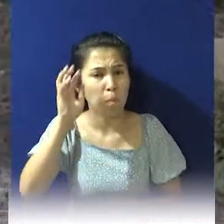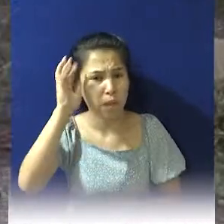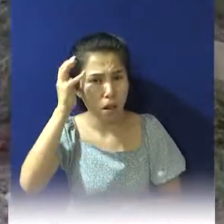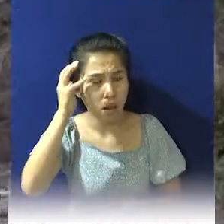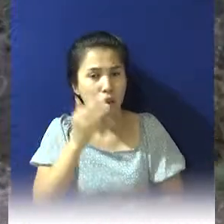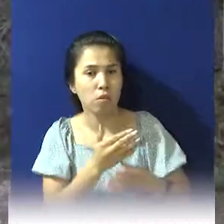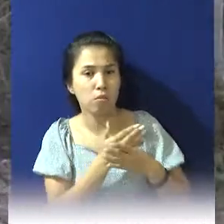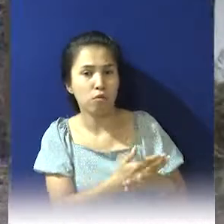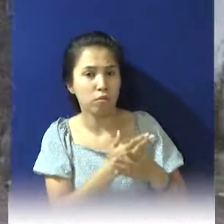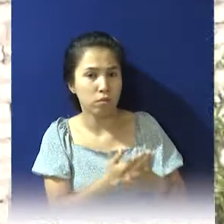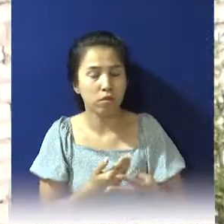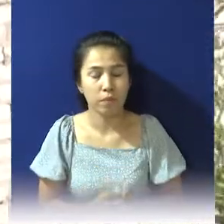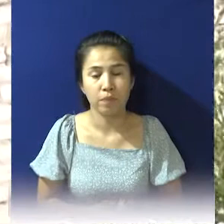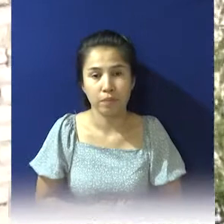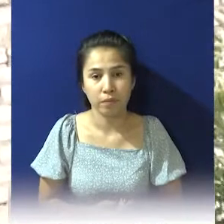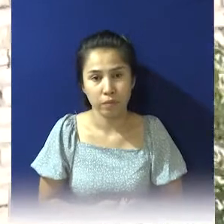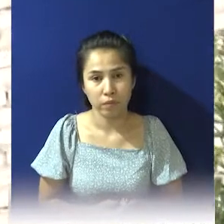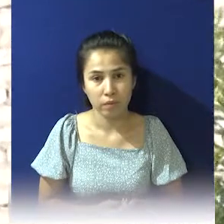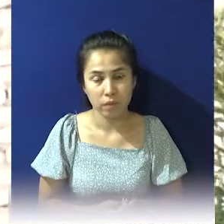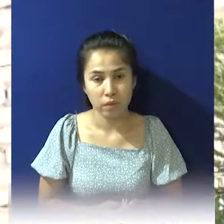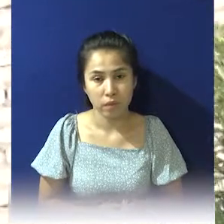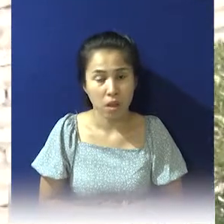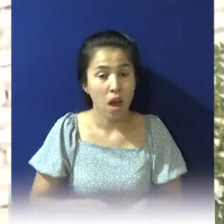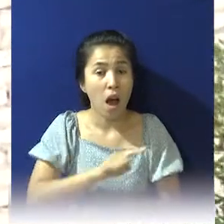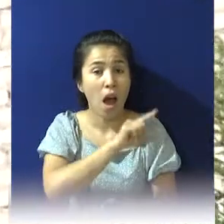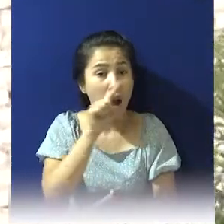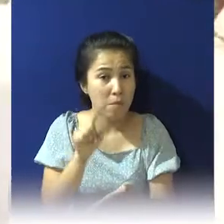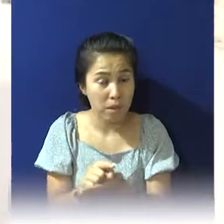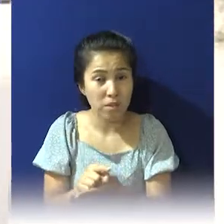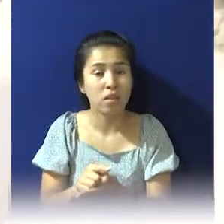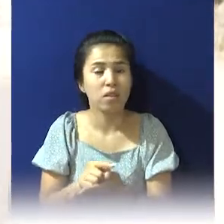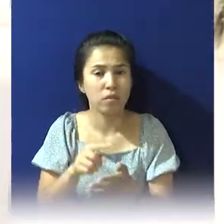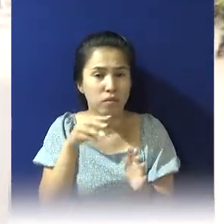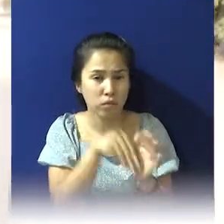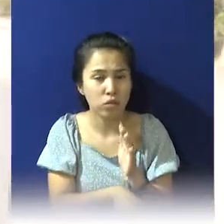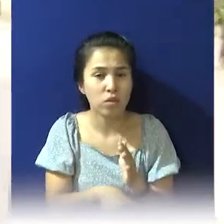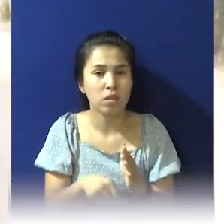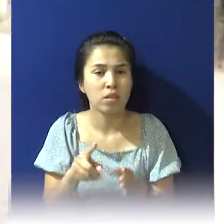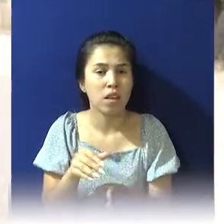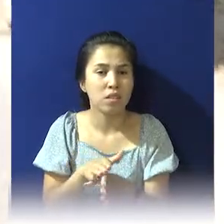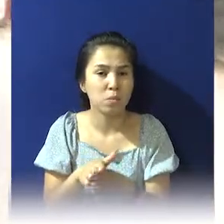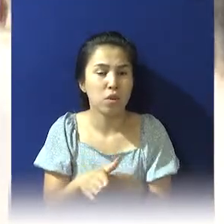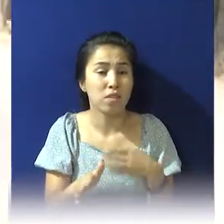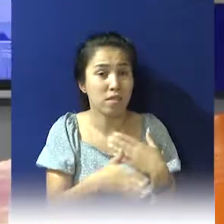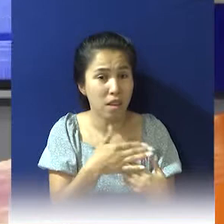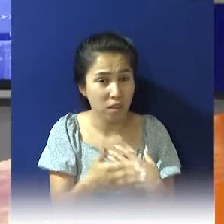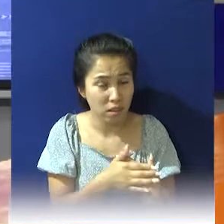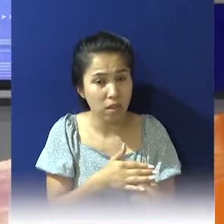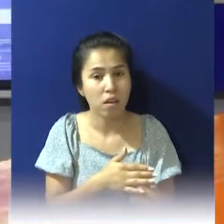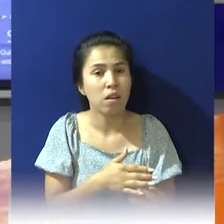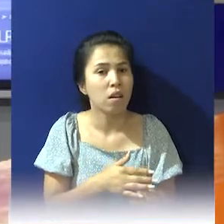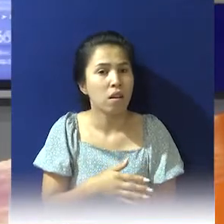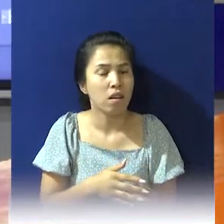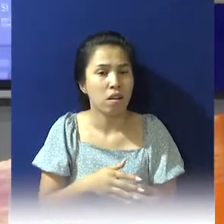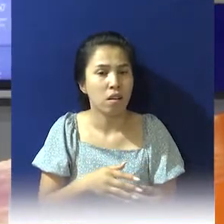прочие неудобства терпеть придется еще долго. Кулеш Умурзакова, Мирас Умурзак, 77 News. Туризм